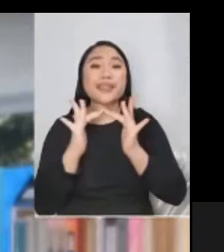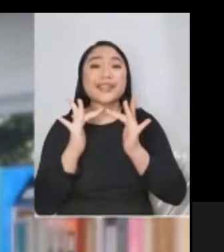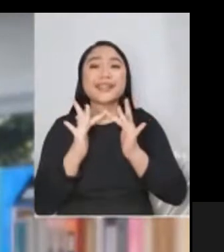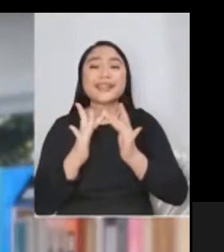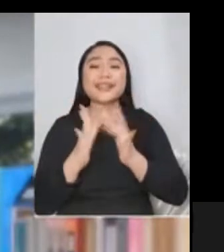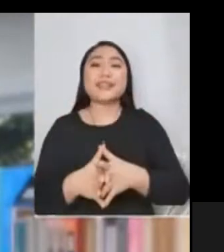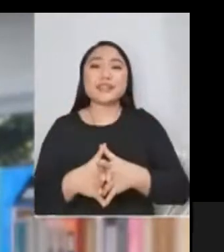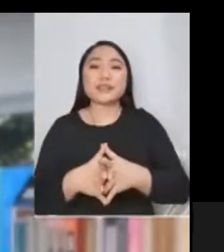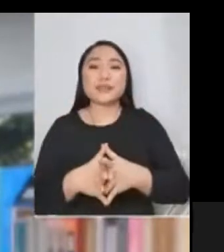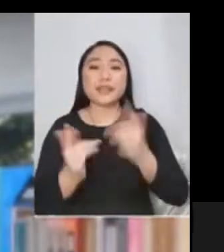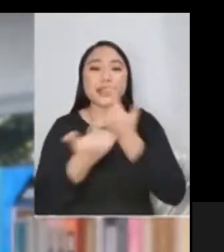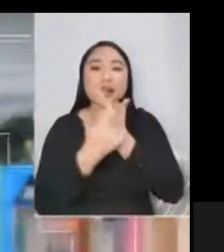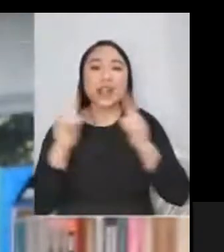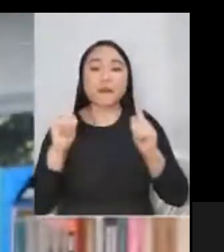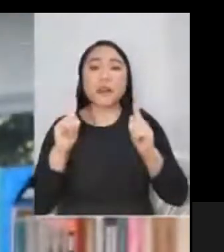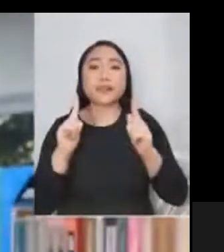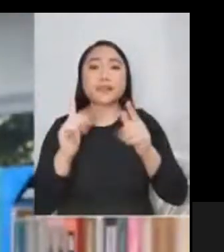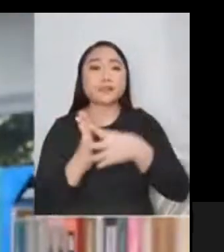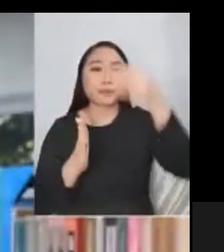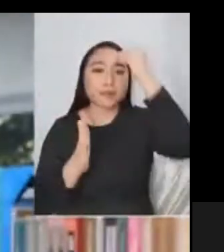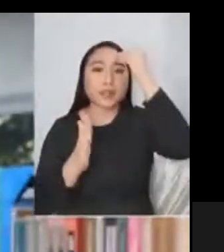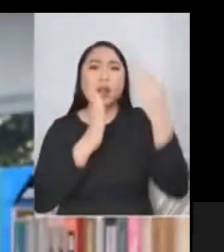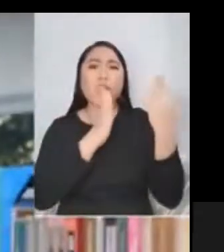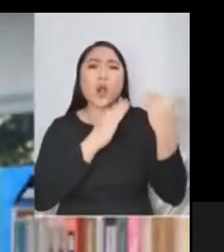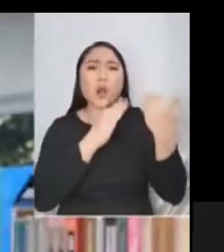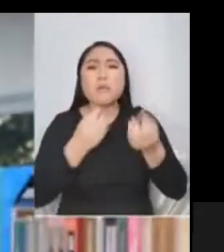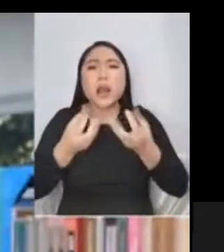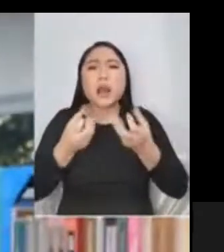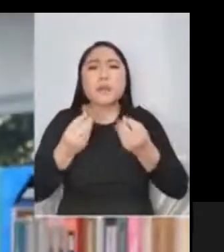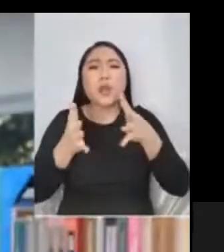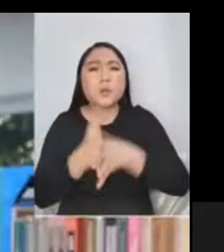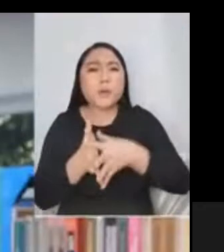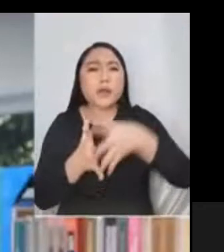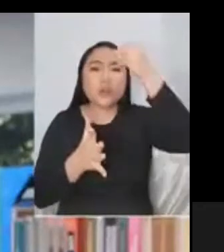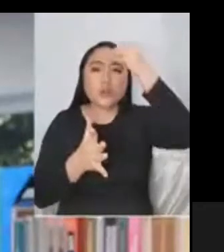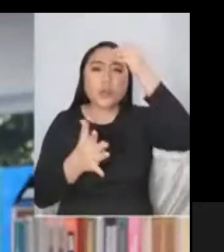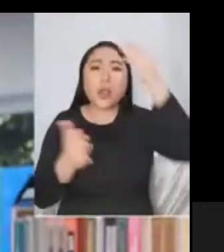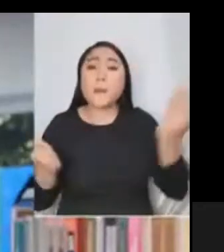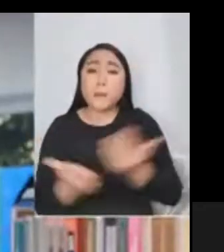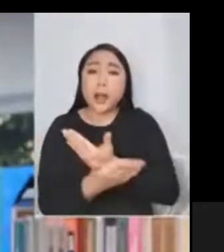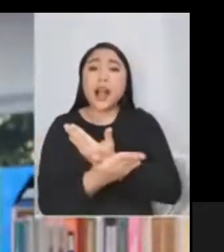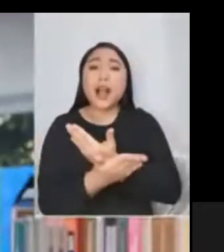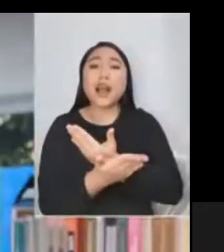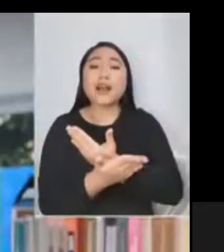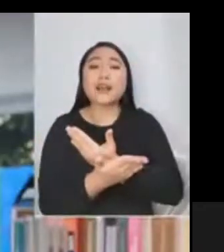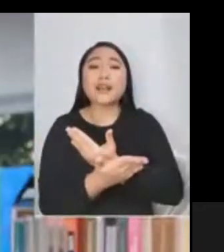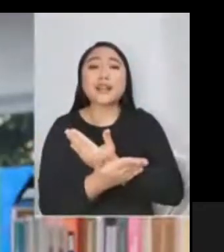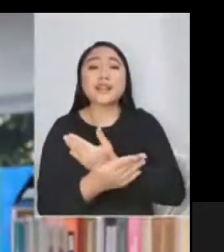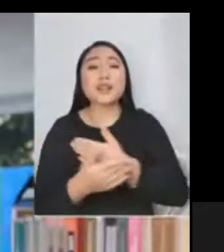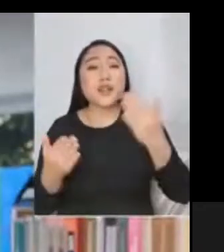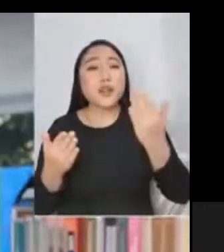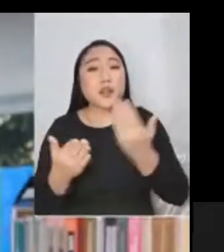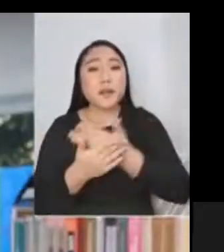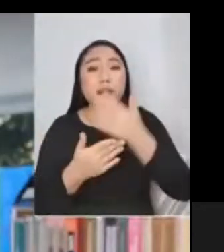online library literacy. Naway marami po kayong matutunang bagong kaalaman mula sa